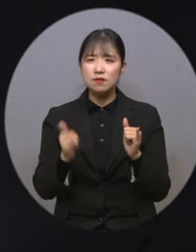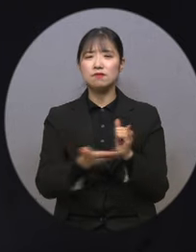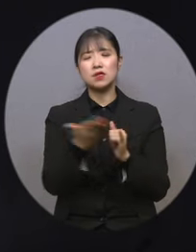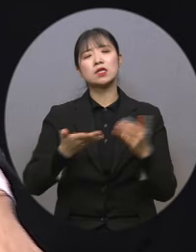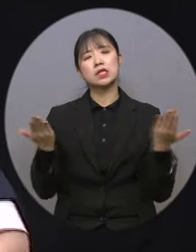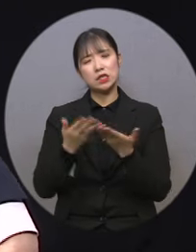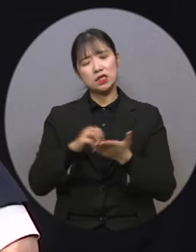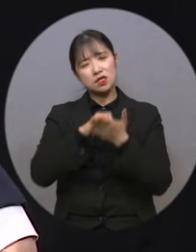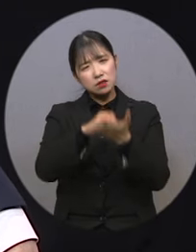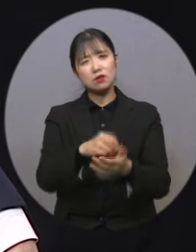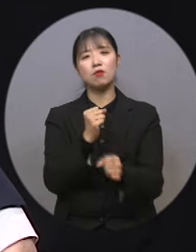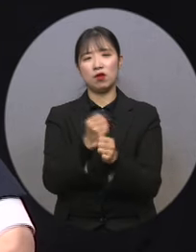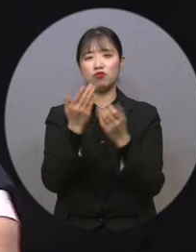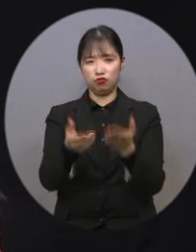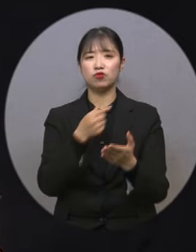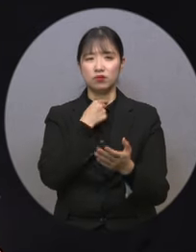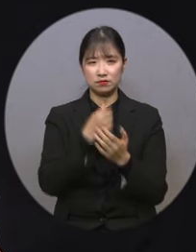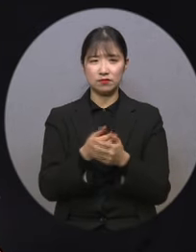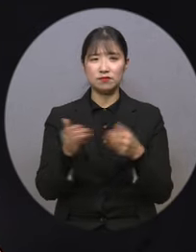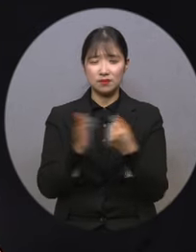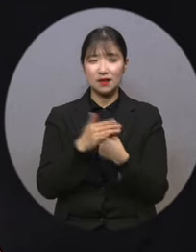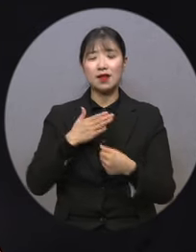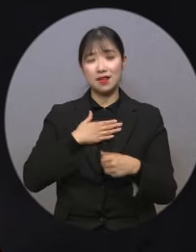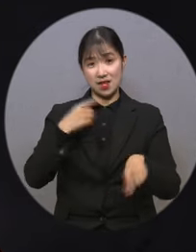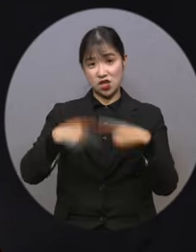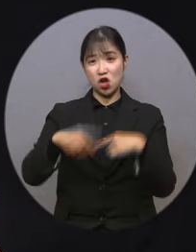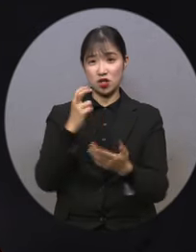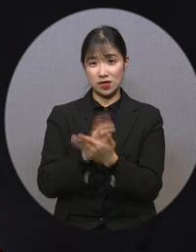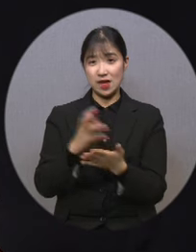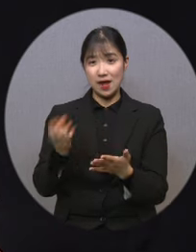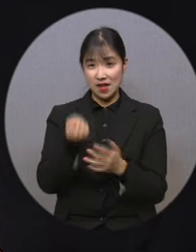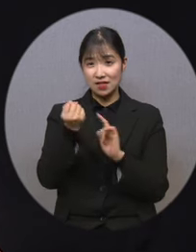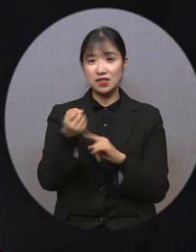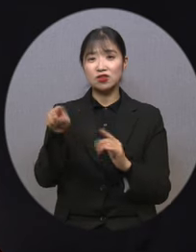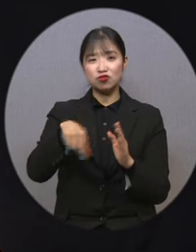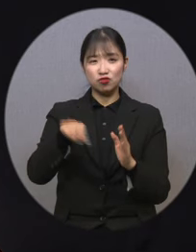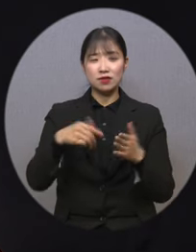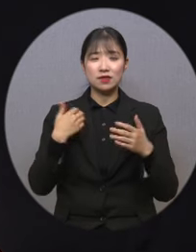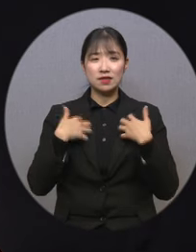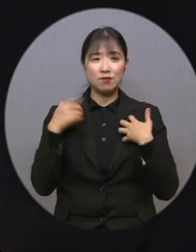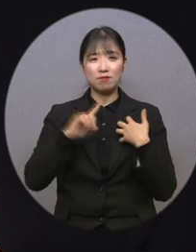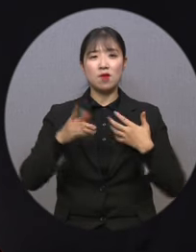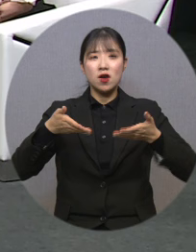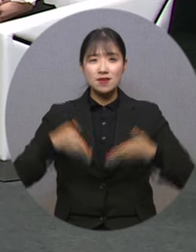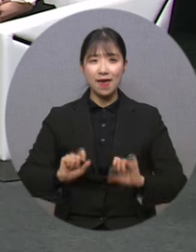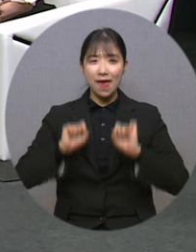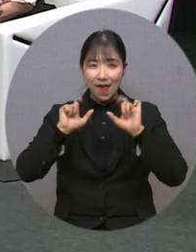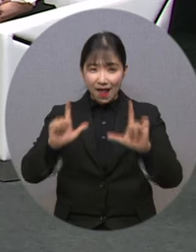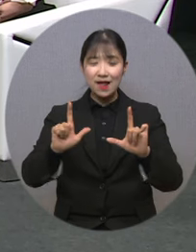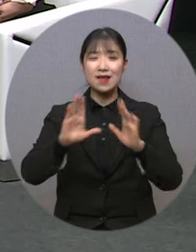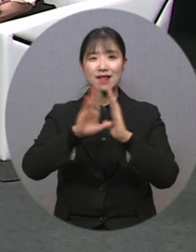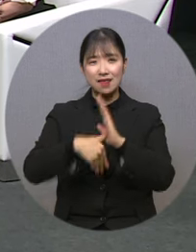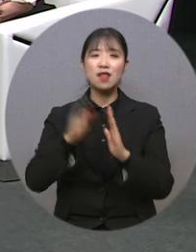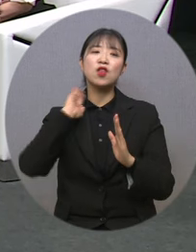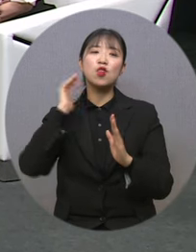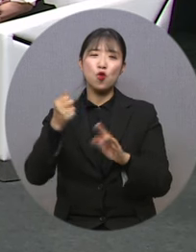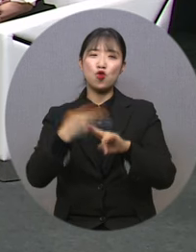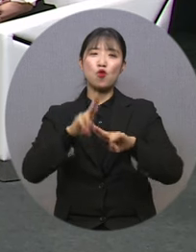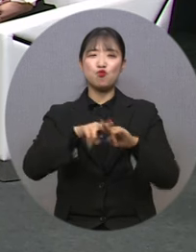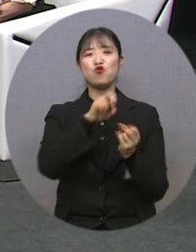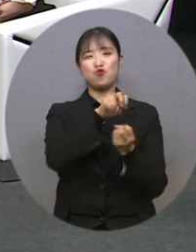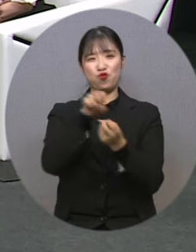그래서 저는 제가 가진 정책 중에 재미나는 정책이 있습니다. 생일날 대통령이 선물을 주는 거예요.